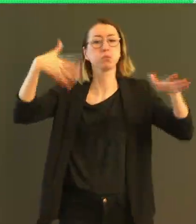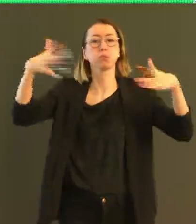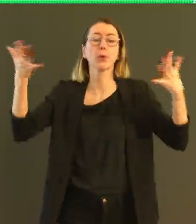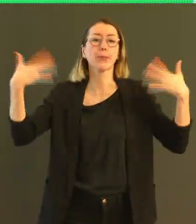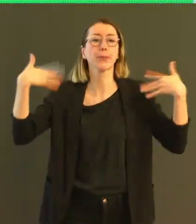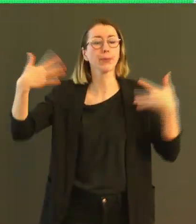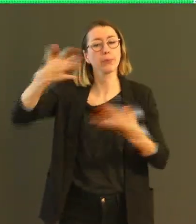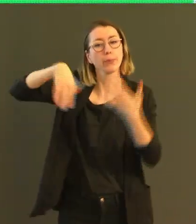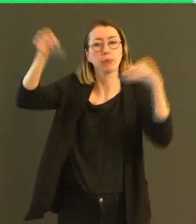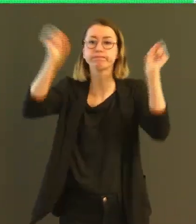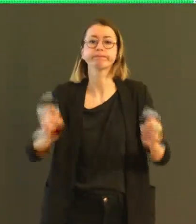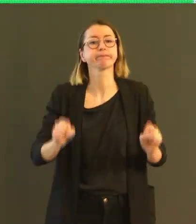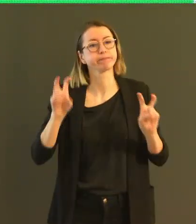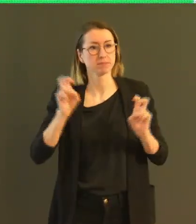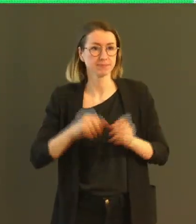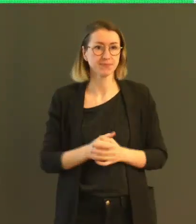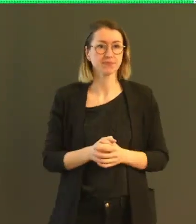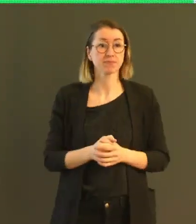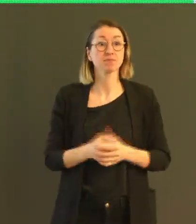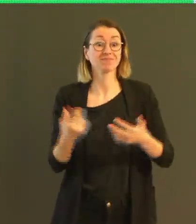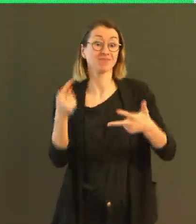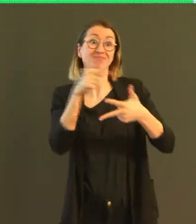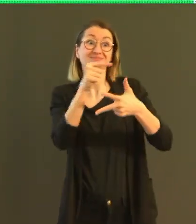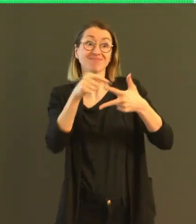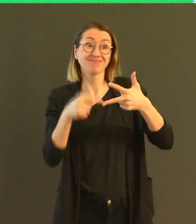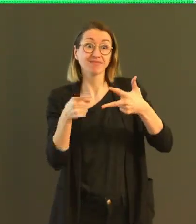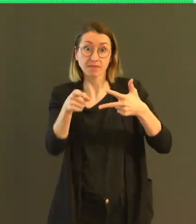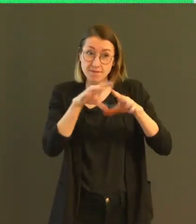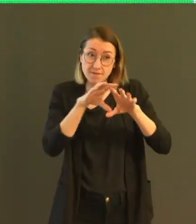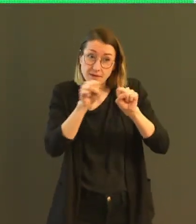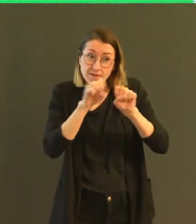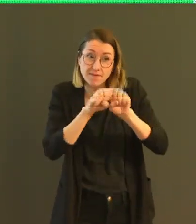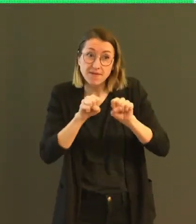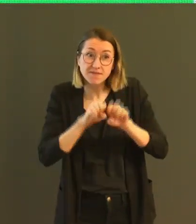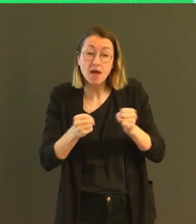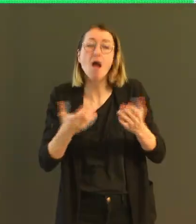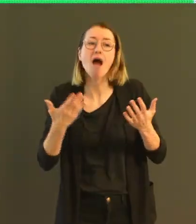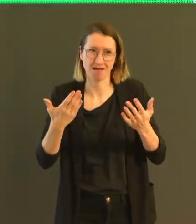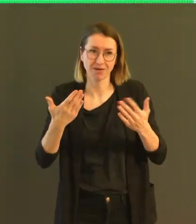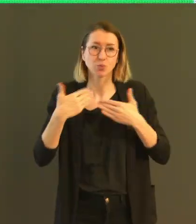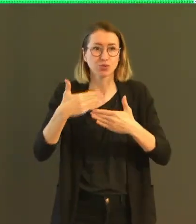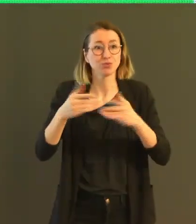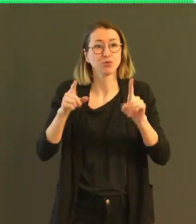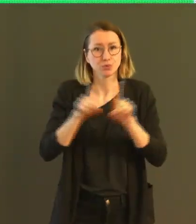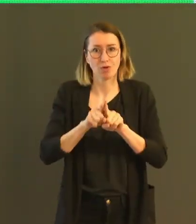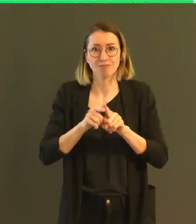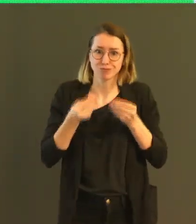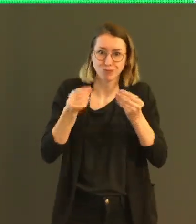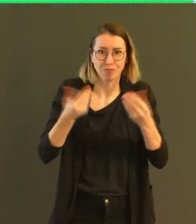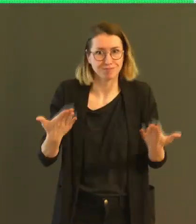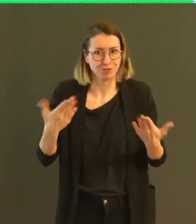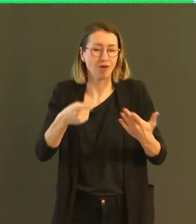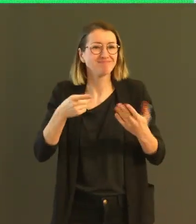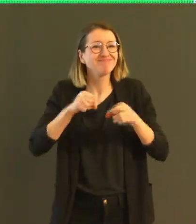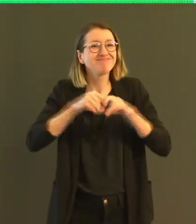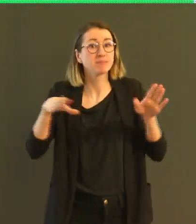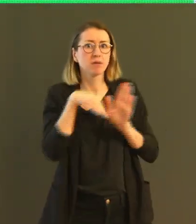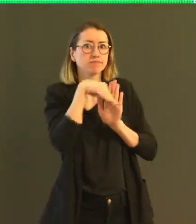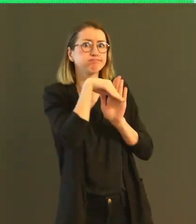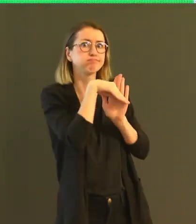on respecte ces différentes mesures on doit continuer à voir ce qu'on a pour l'instant une diminution du nombre de cas et petit à petit retrouver